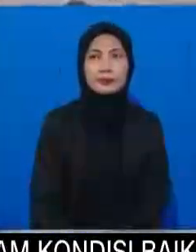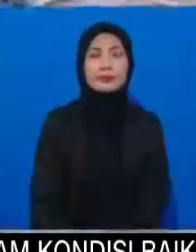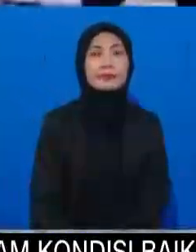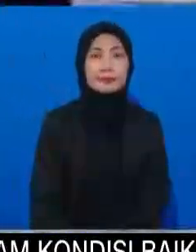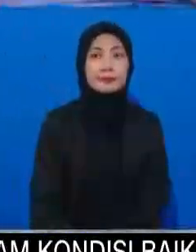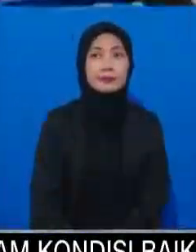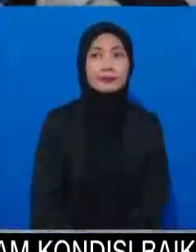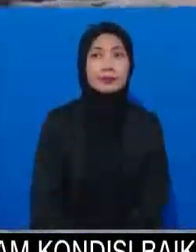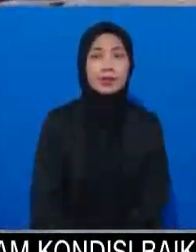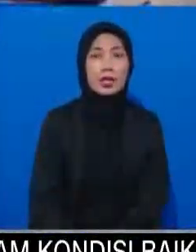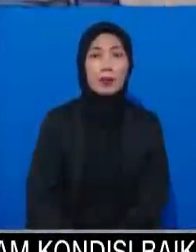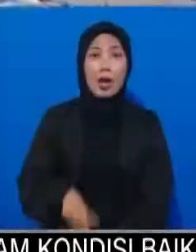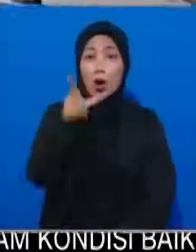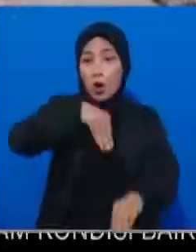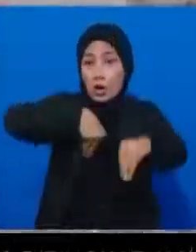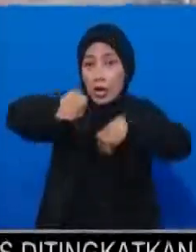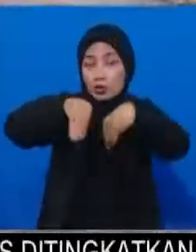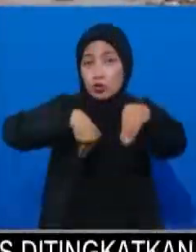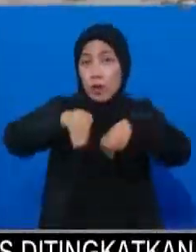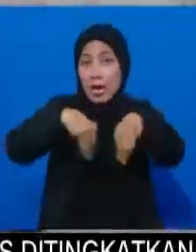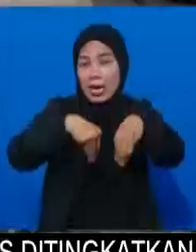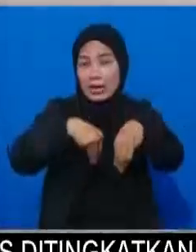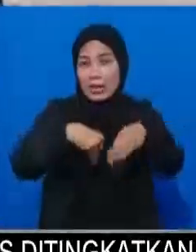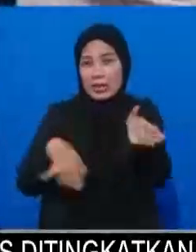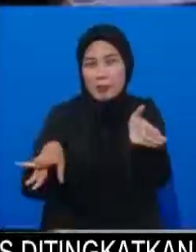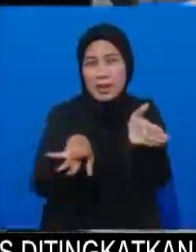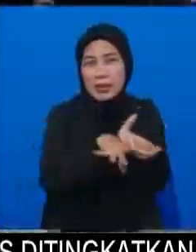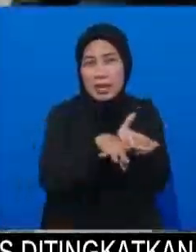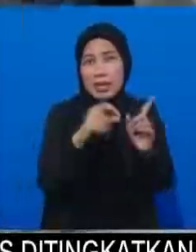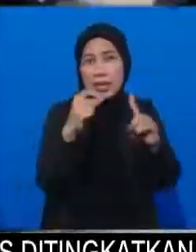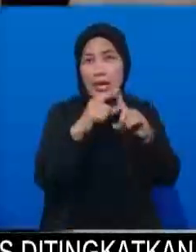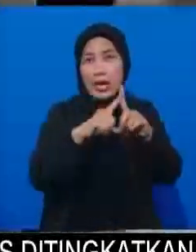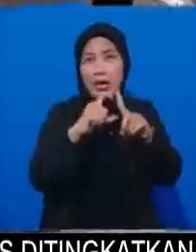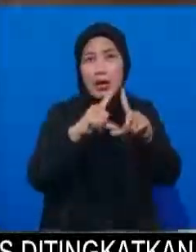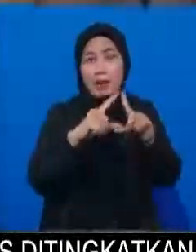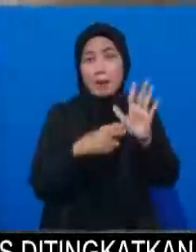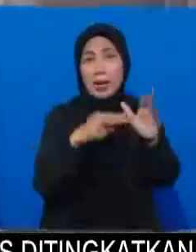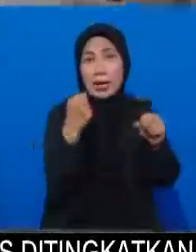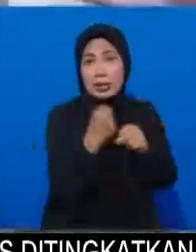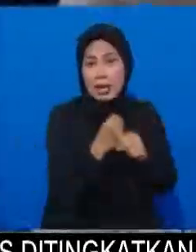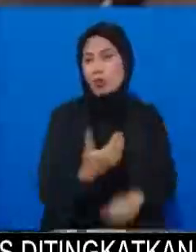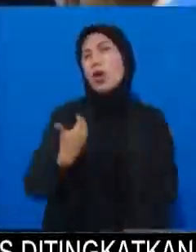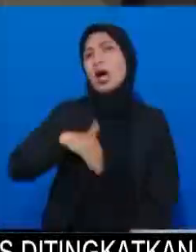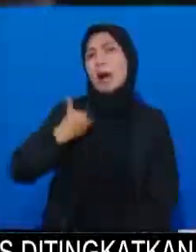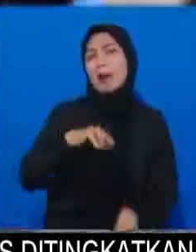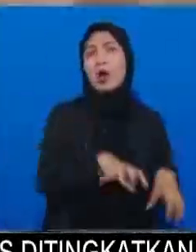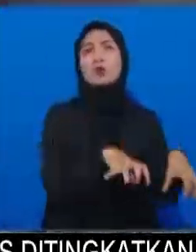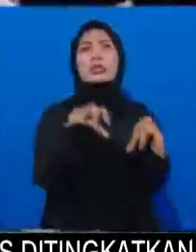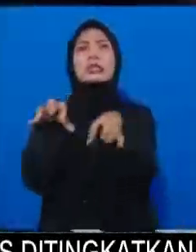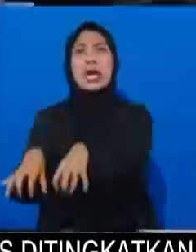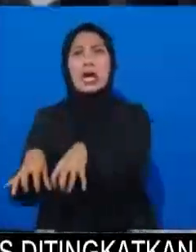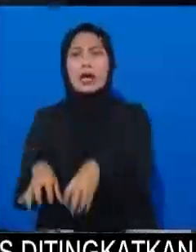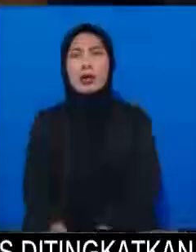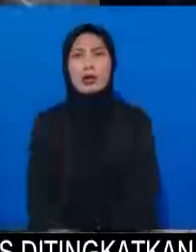Penertiban pedagang kaki lima di sepanjang kawasan pantai Cimpago, Kota Padang, Sumatera Barat pada hari Jumat dan Sabtu tidak berjalan mulus.